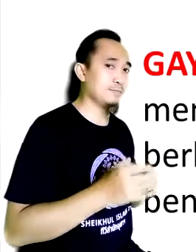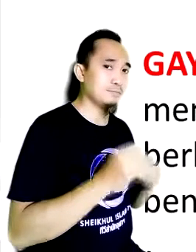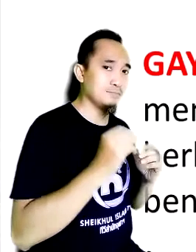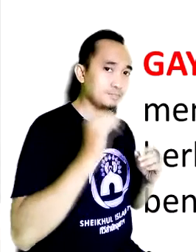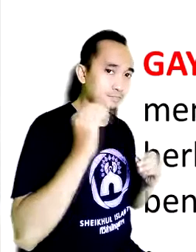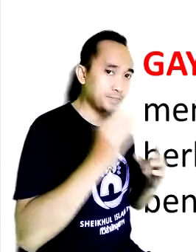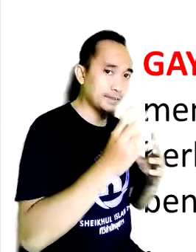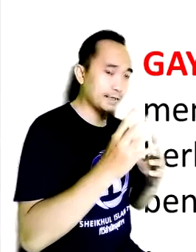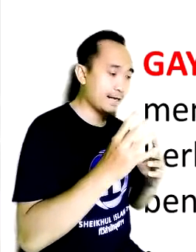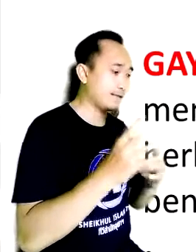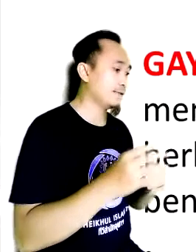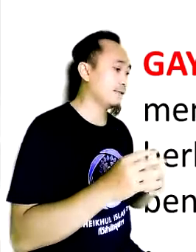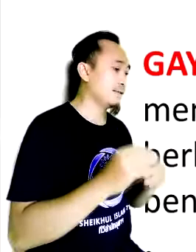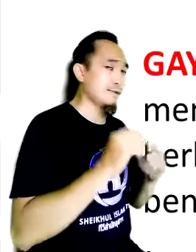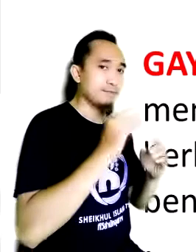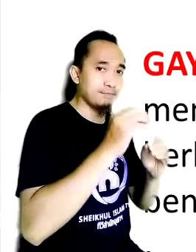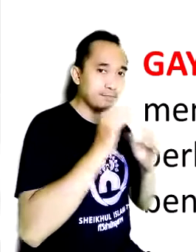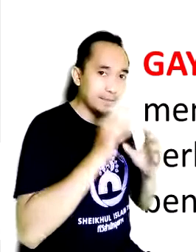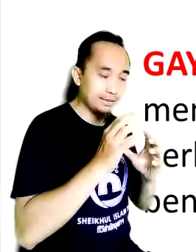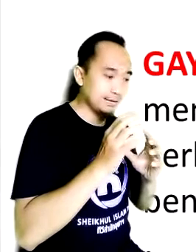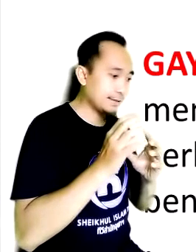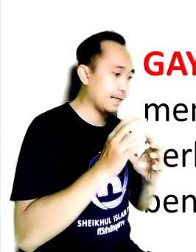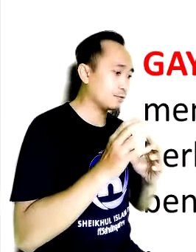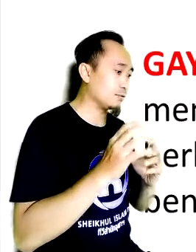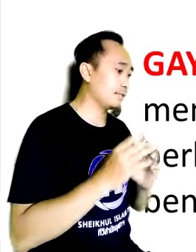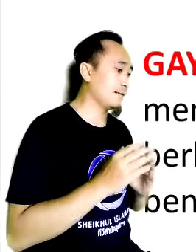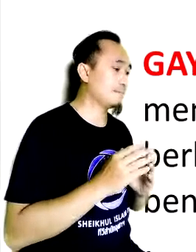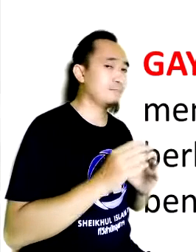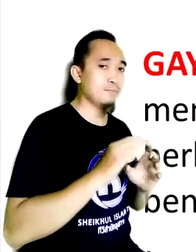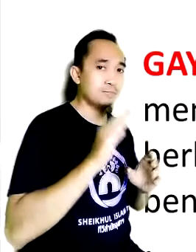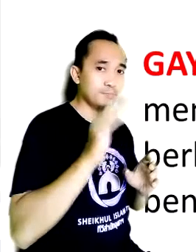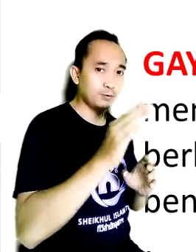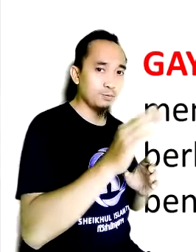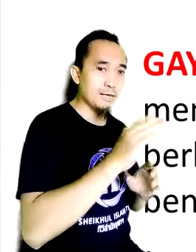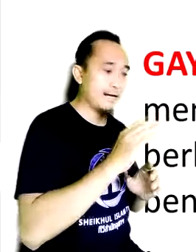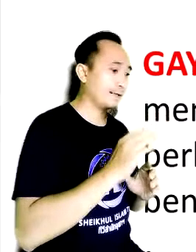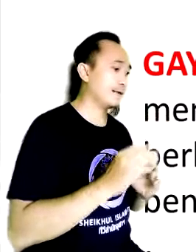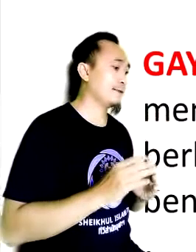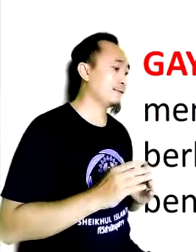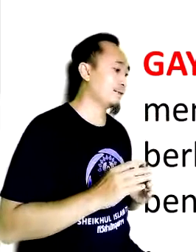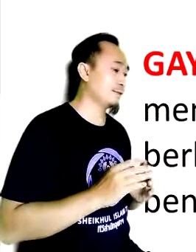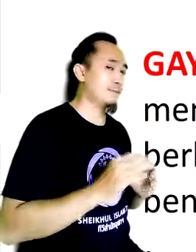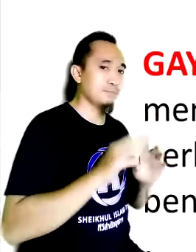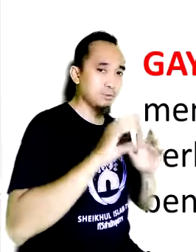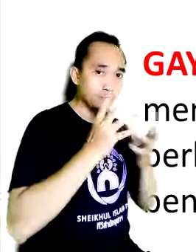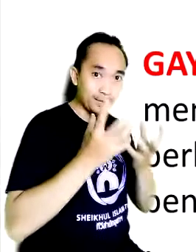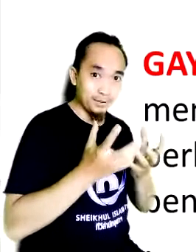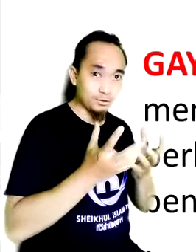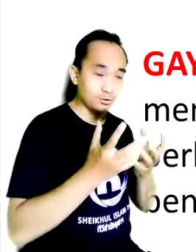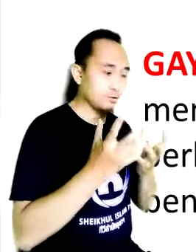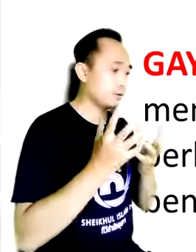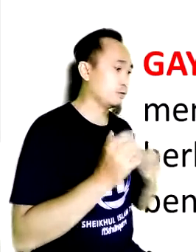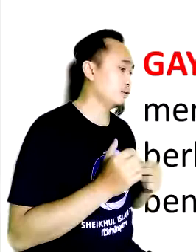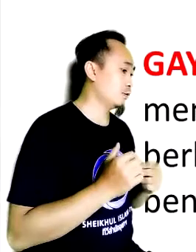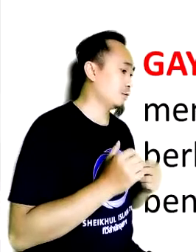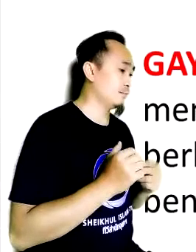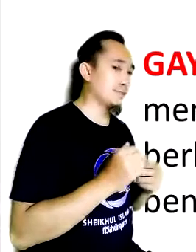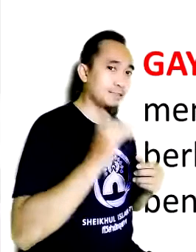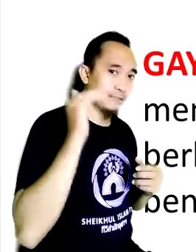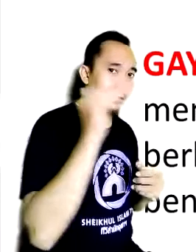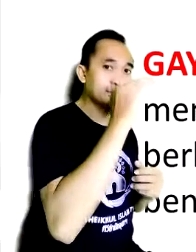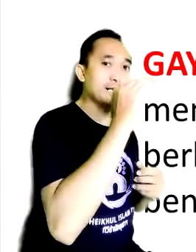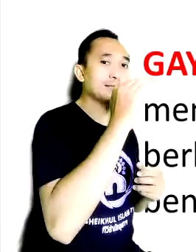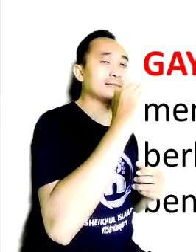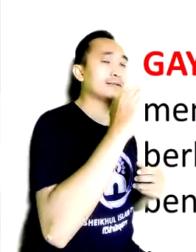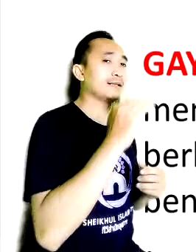menjadi bergerak, berhenti atau diam, berubah arah, berubah bentuk,